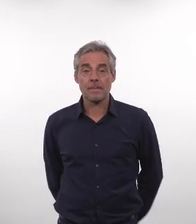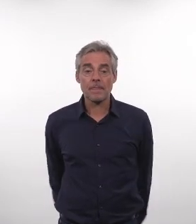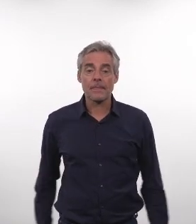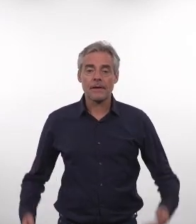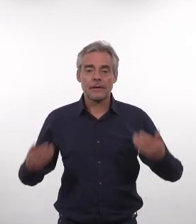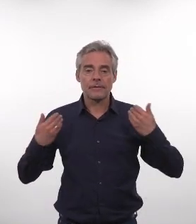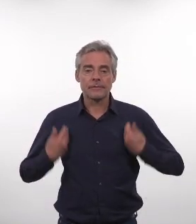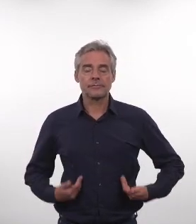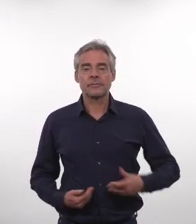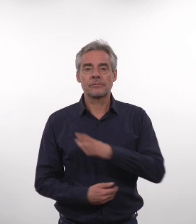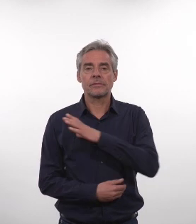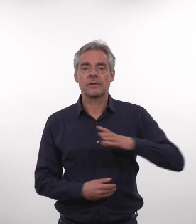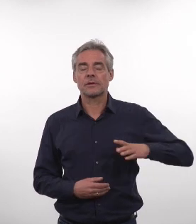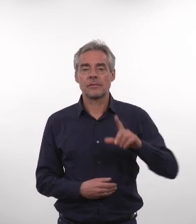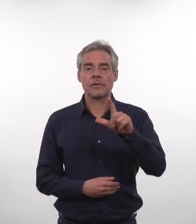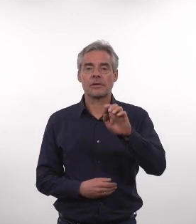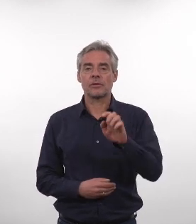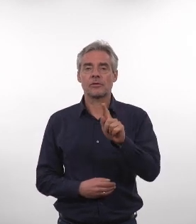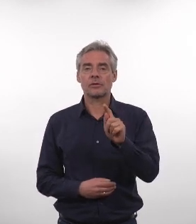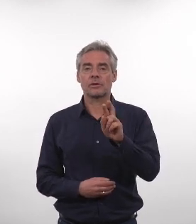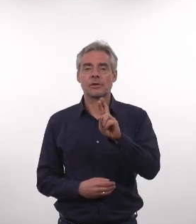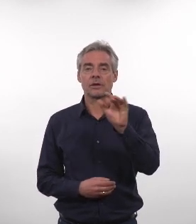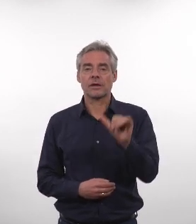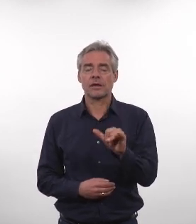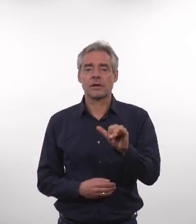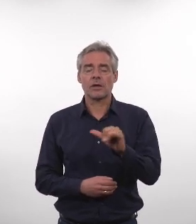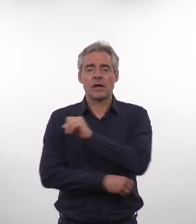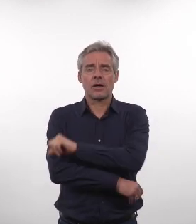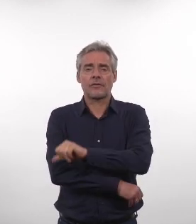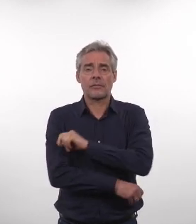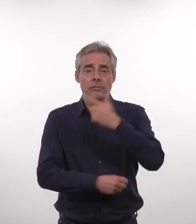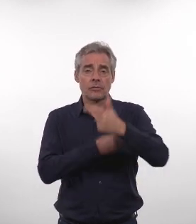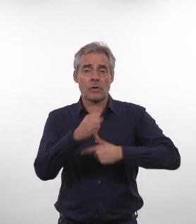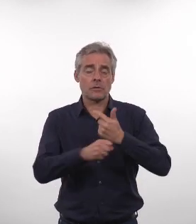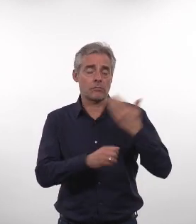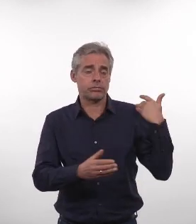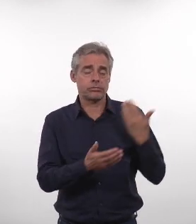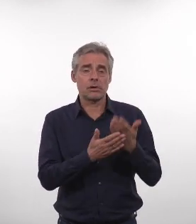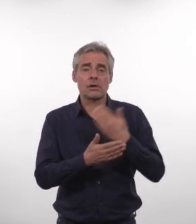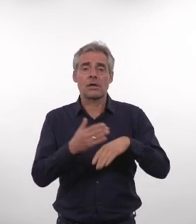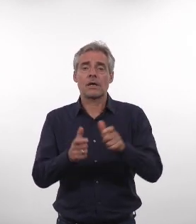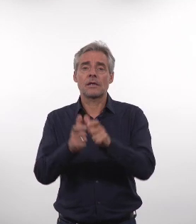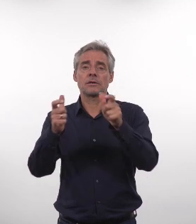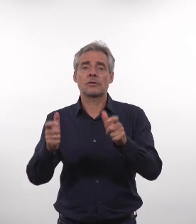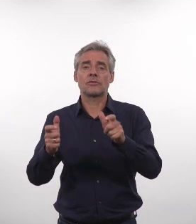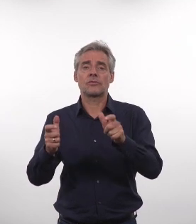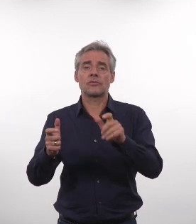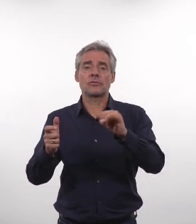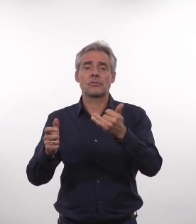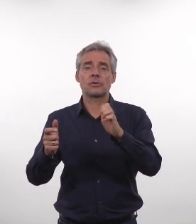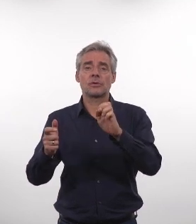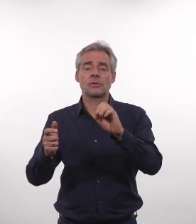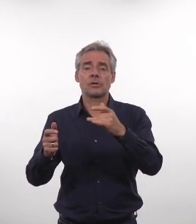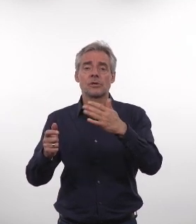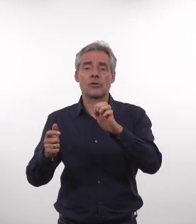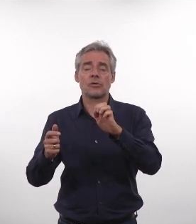je suis Aude Pinard-Legris, je suis infirmière à l'Institut Jérôme Lejeune depuis bientôt 3 ans. L'Institut Jérôme Lejeune, c'est un centre de